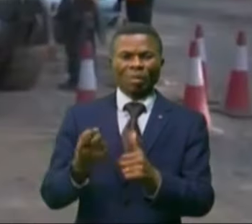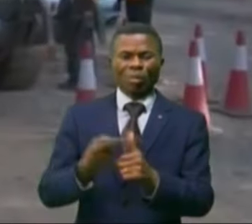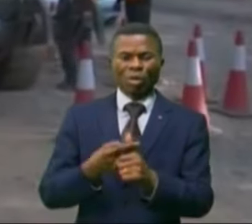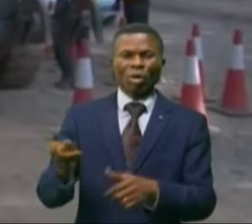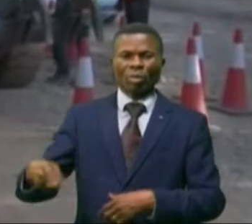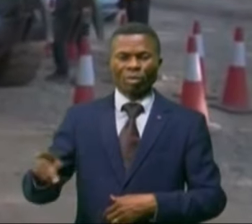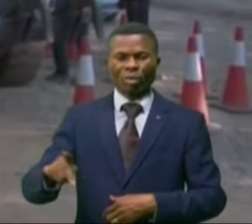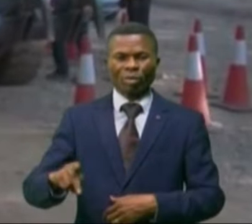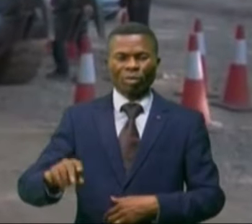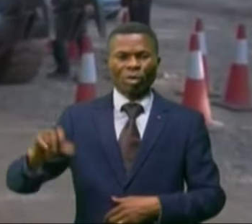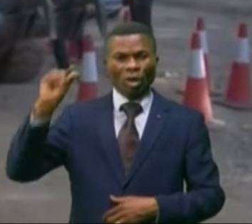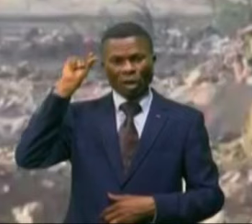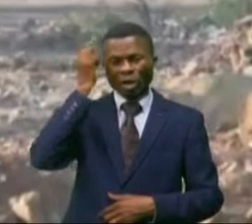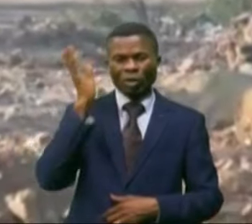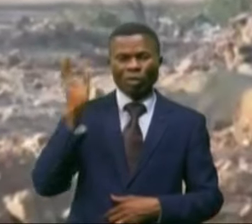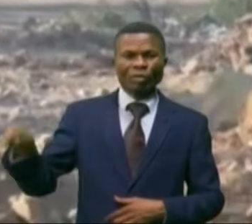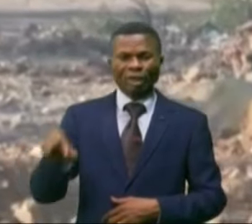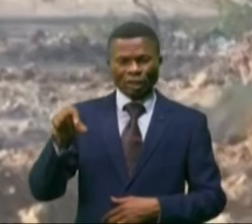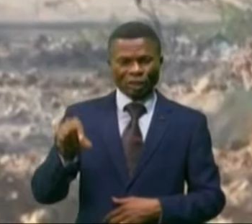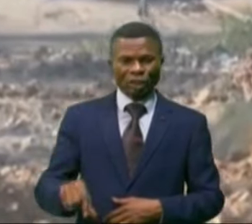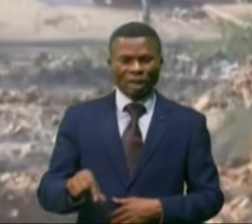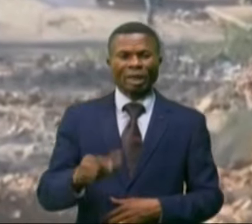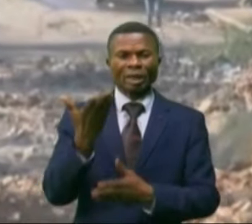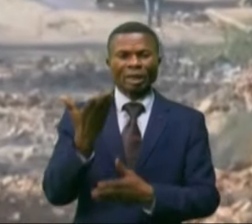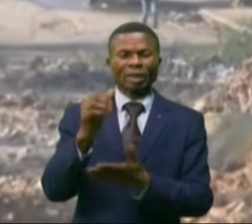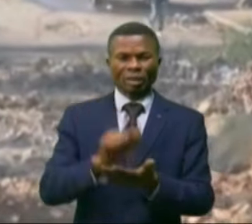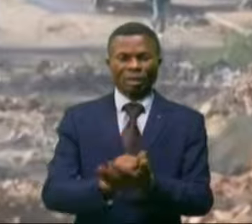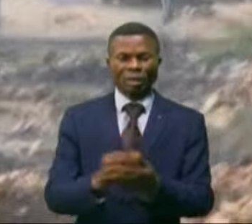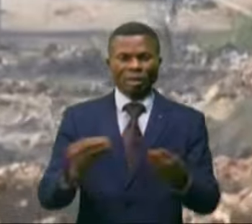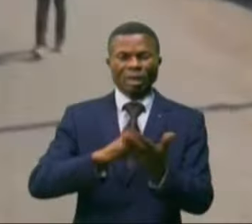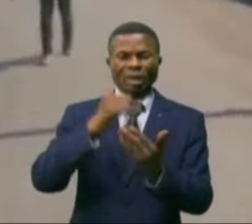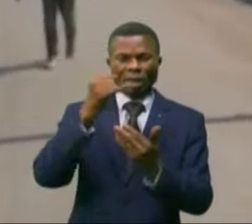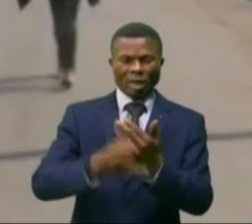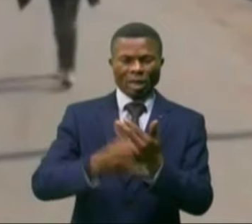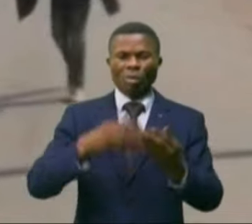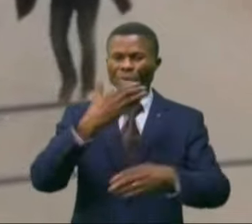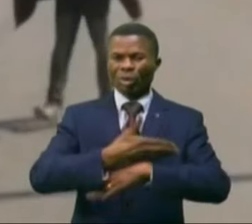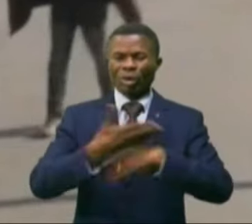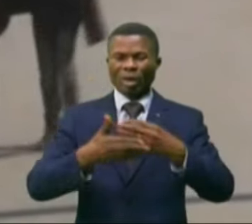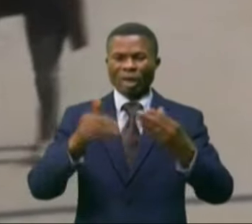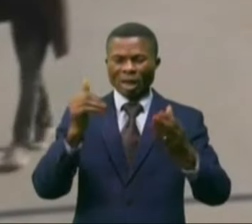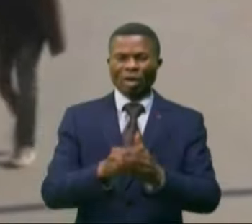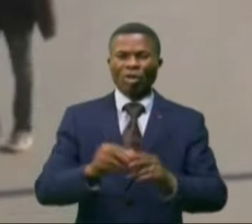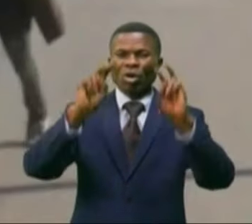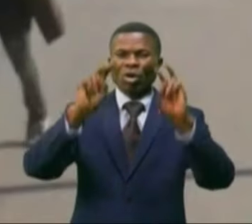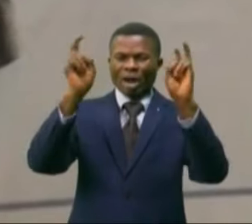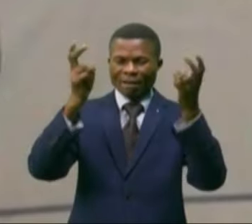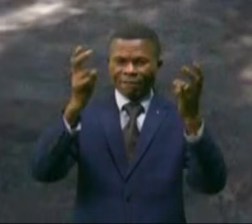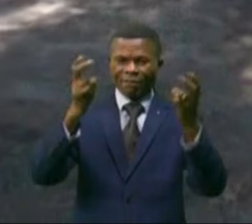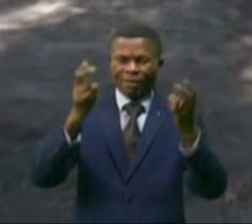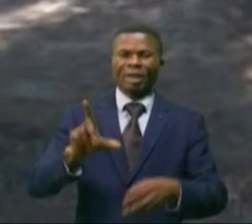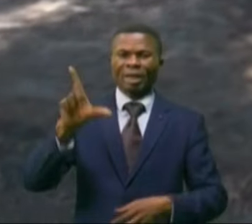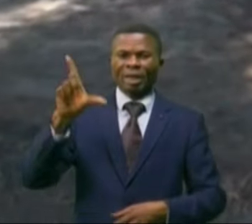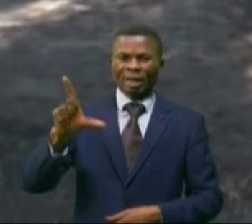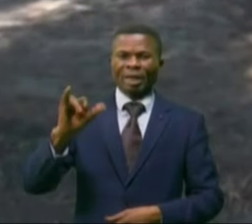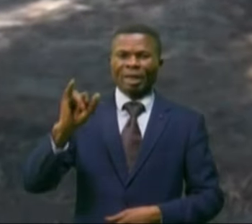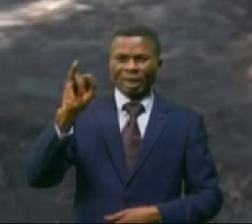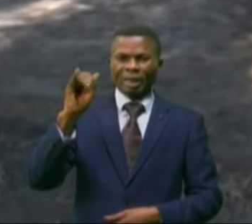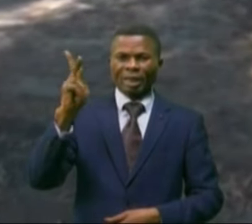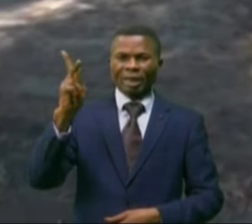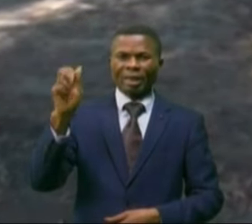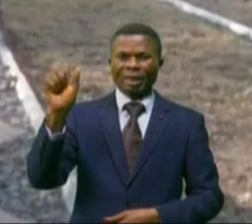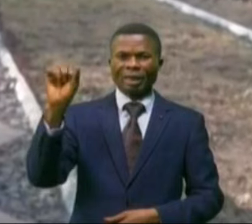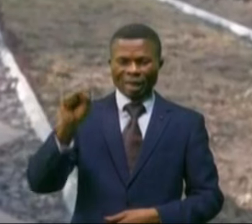gouverneur Jacques Aboula Katwe. C'est ainsi que le projet de rebâtir la ville de Likasi s'applique sur les ouvrages d'intérêt